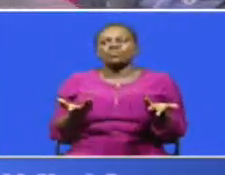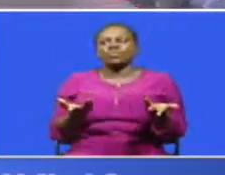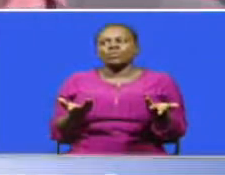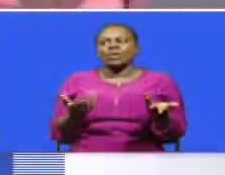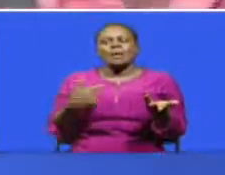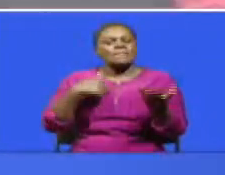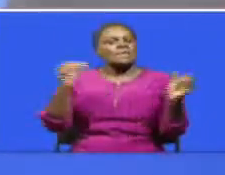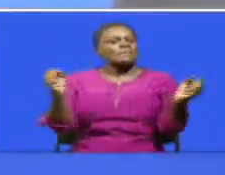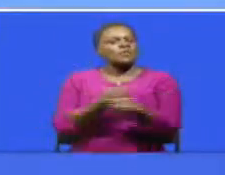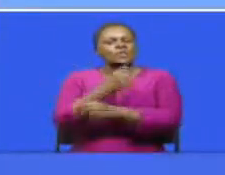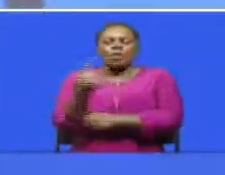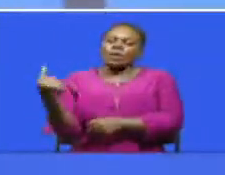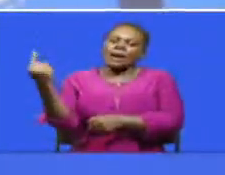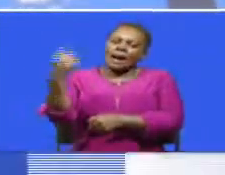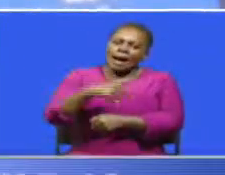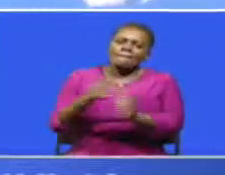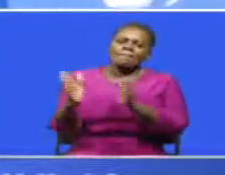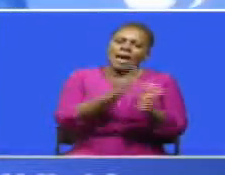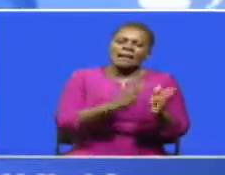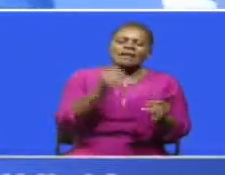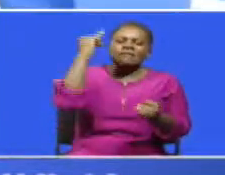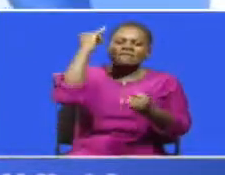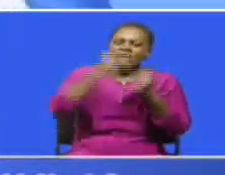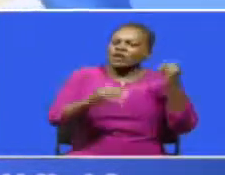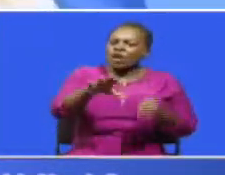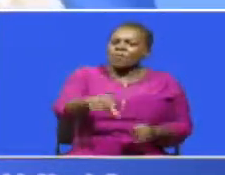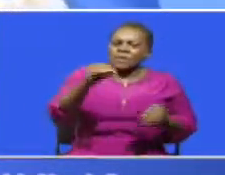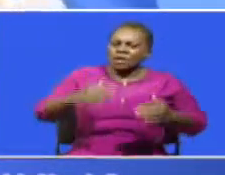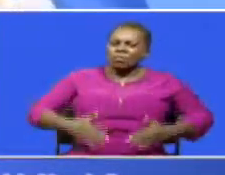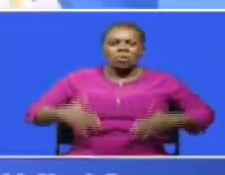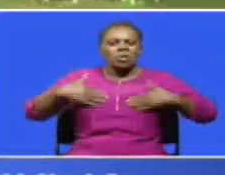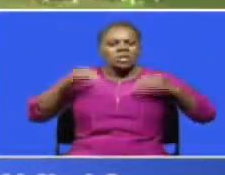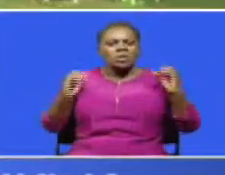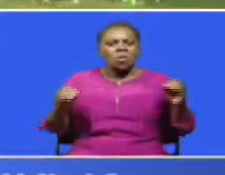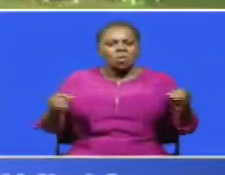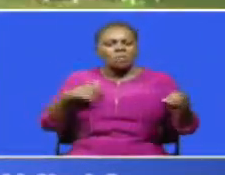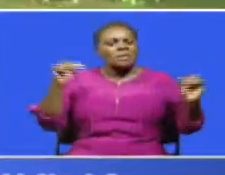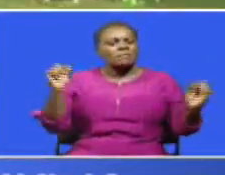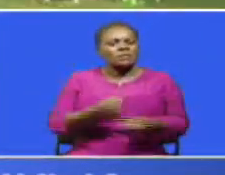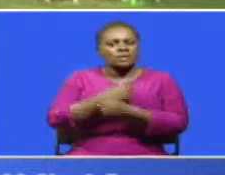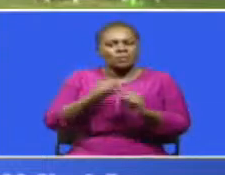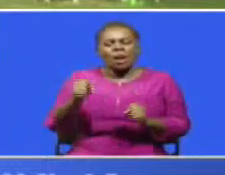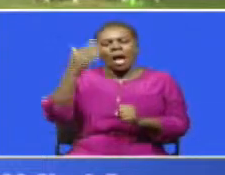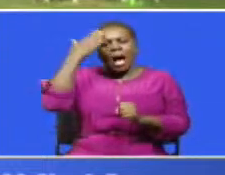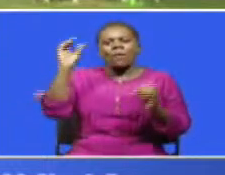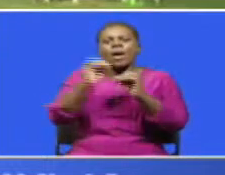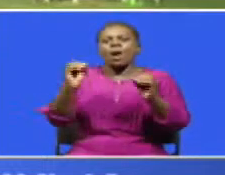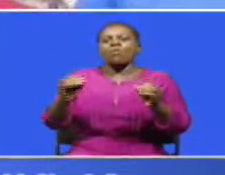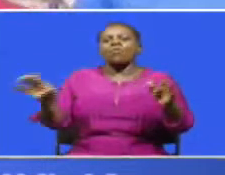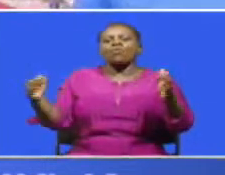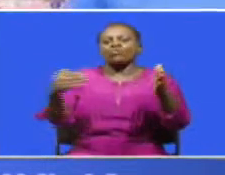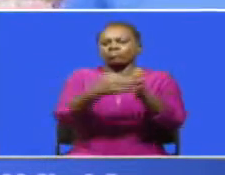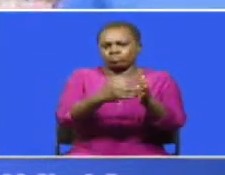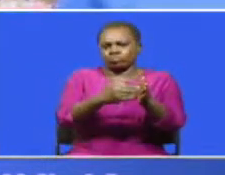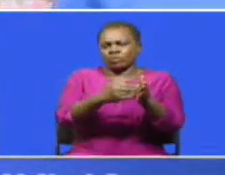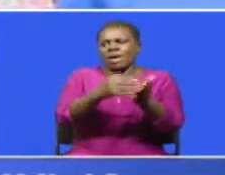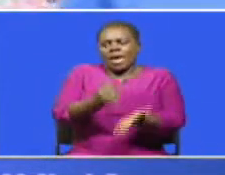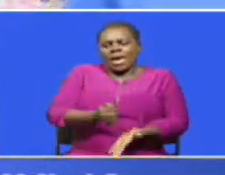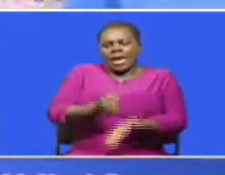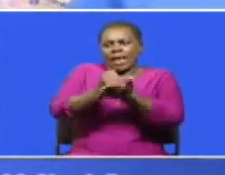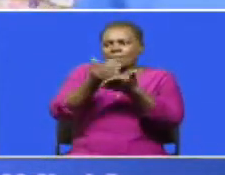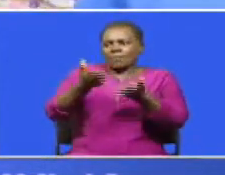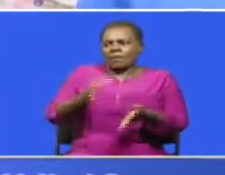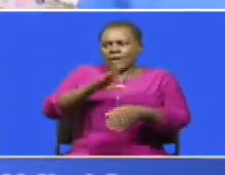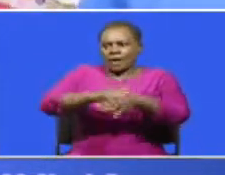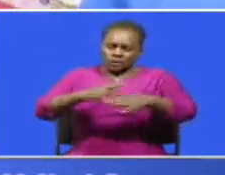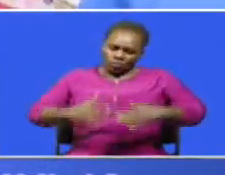Sababu siwezi kuja hapa, nimejipanga, alafu mwisho niambiwe siwezi pewa. Na sijui ni nani amefunga. Saidia sisi leo tupate